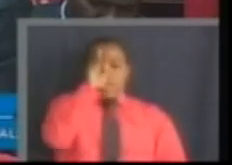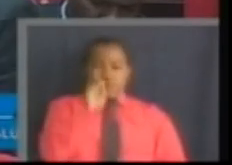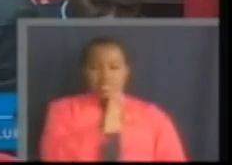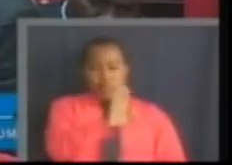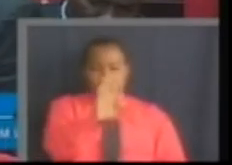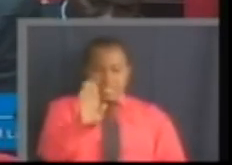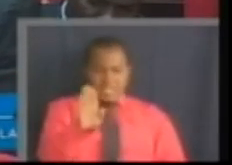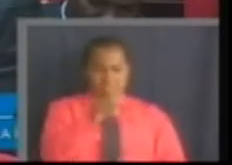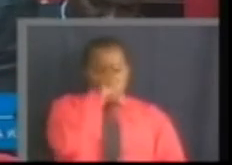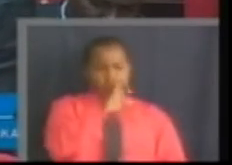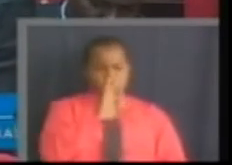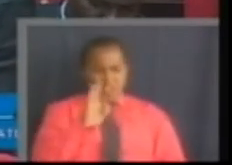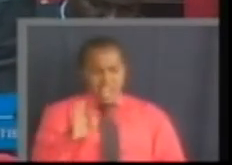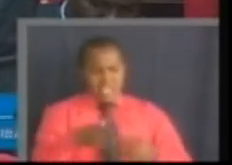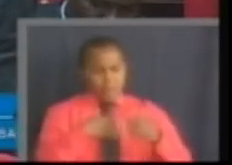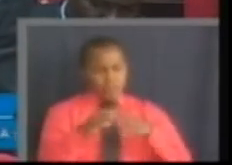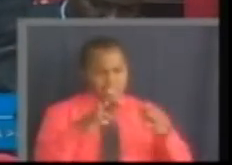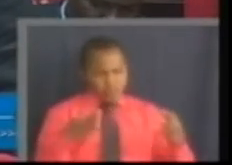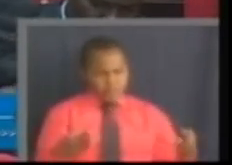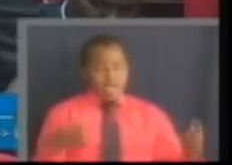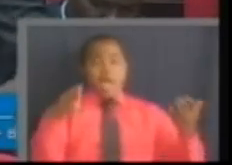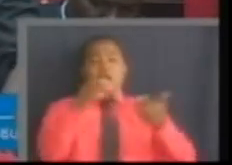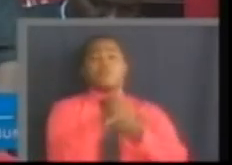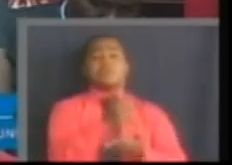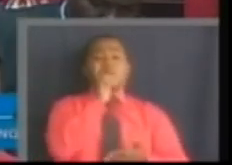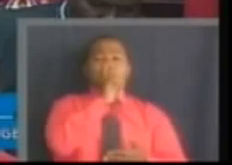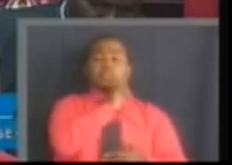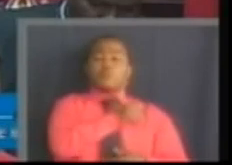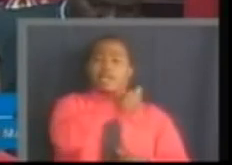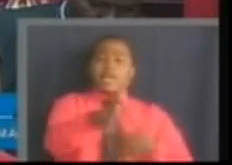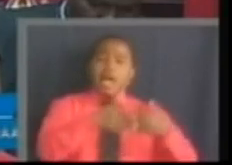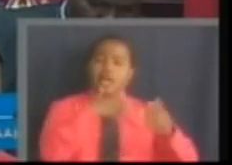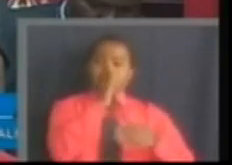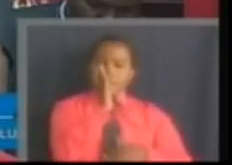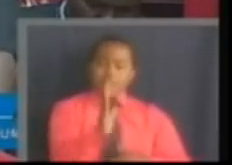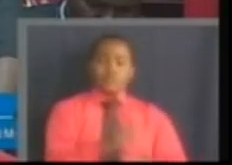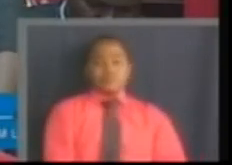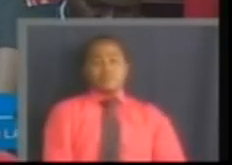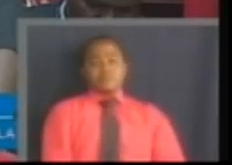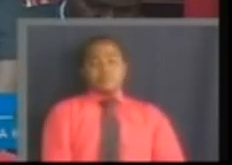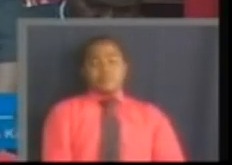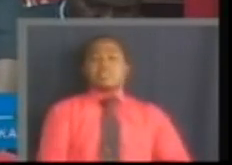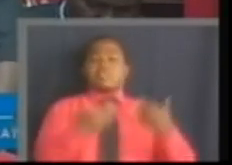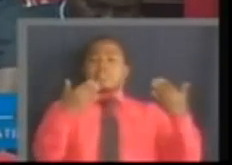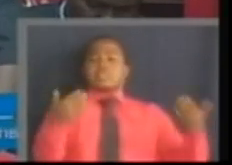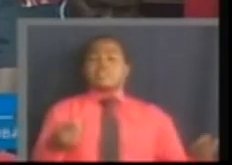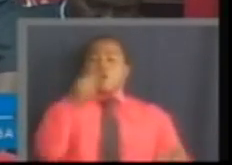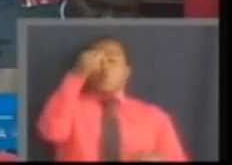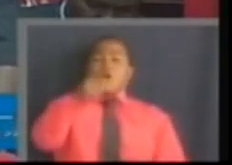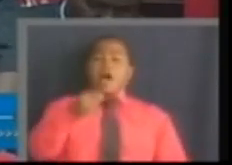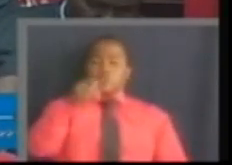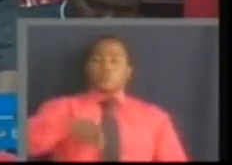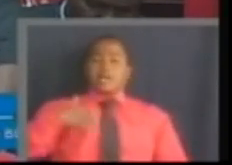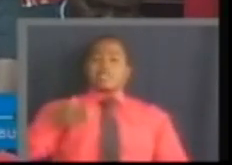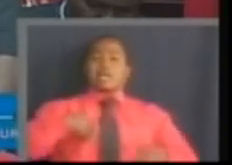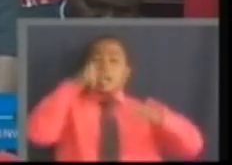fulani kapigaje, baada ya kupata majibu ya fulani ndiye akapiga hivyo. Kwa hiyo kimsingi watu wanahitaji muda wa